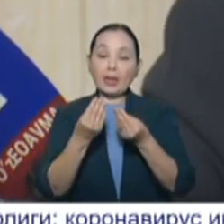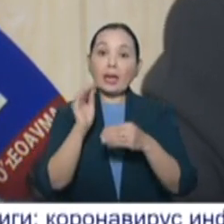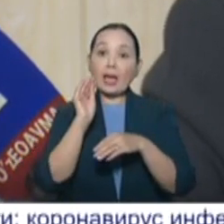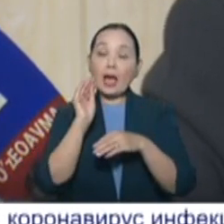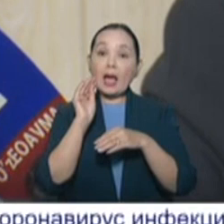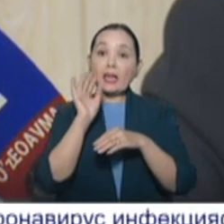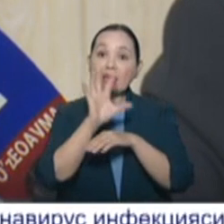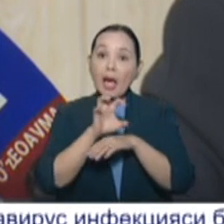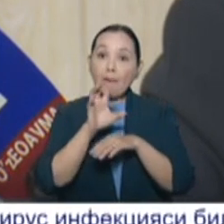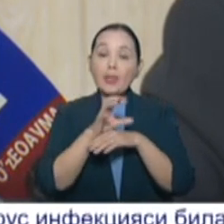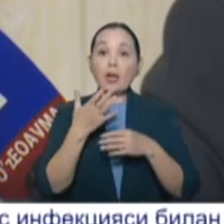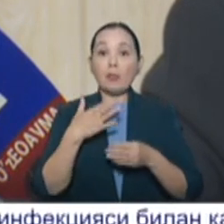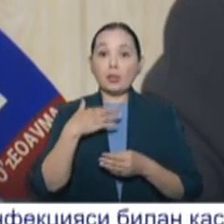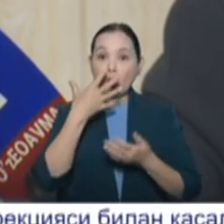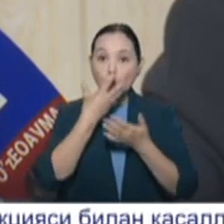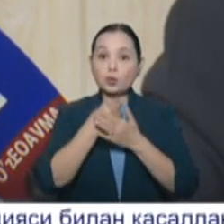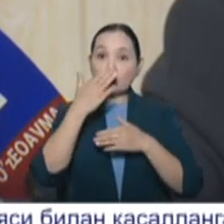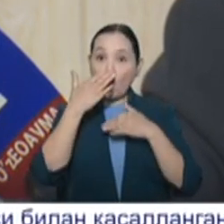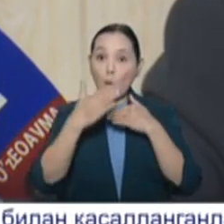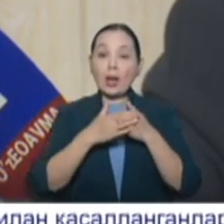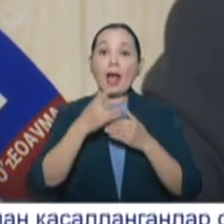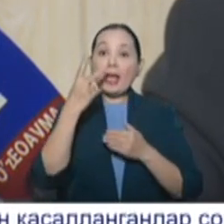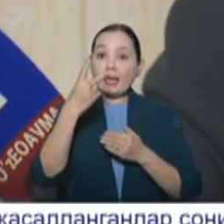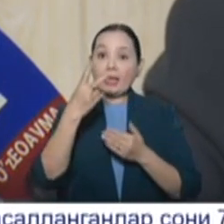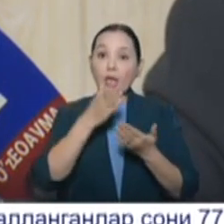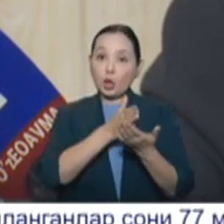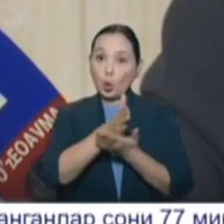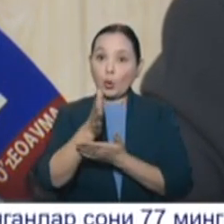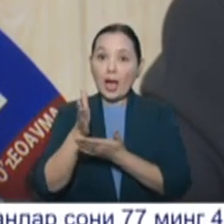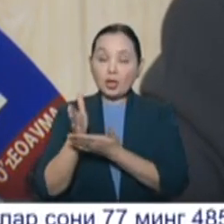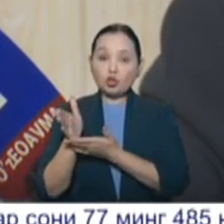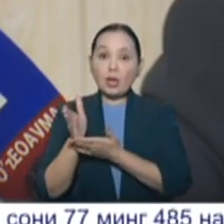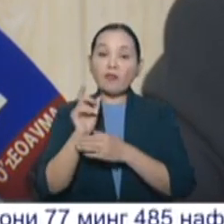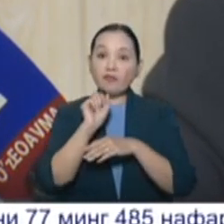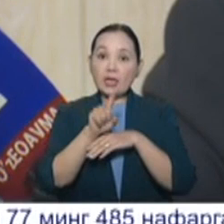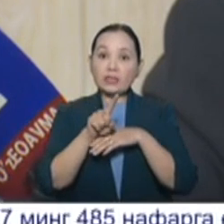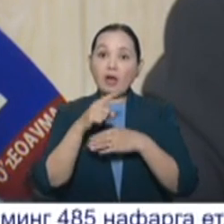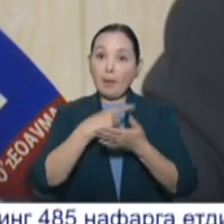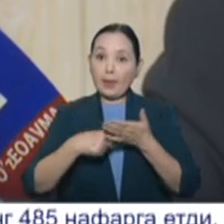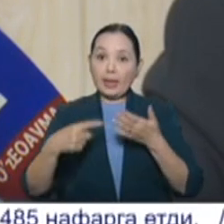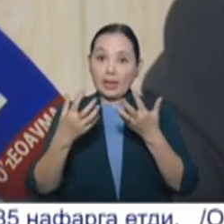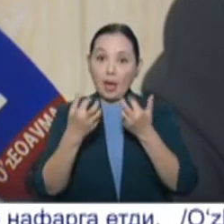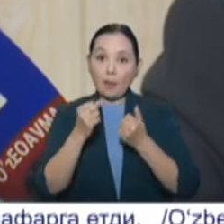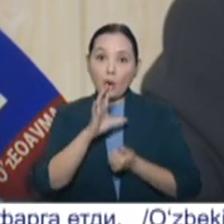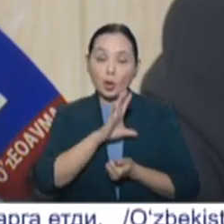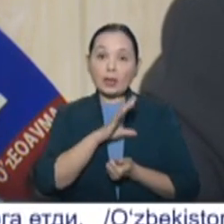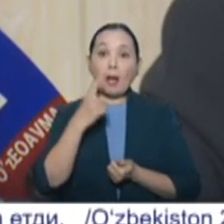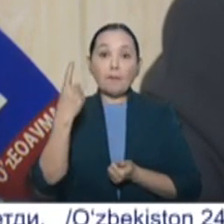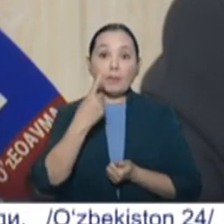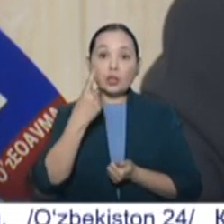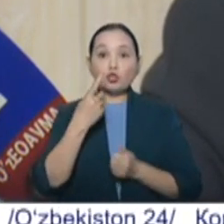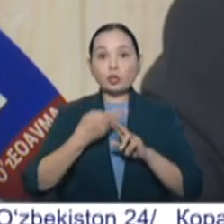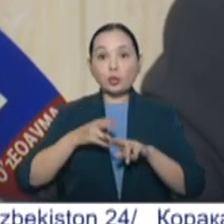xulosa qilib aytganda biz o'zimiz oldimizda 2 yo'nalishda vazifa qilib belgilab olganmiz. Ya'ni birinchisi